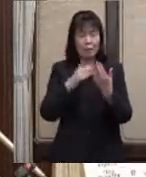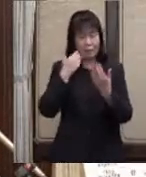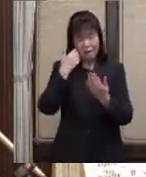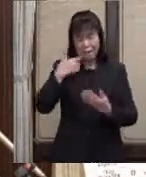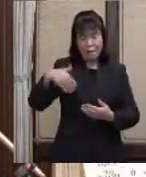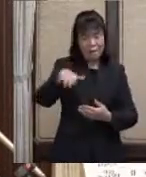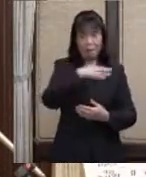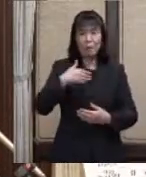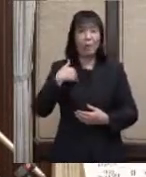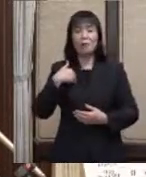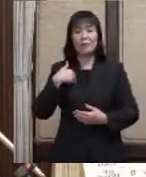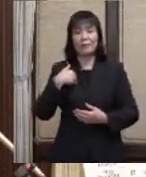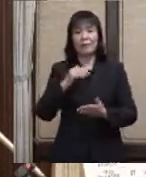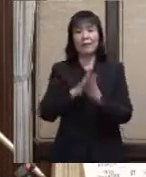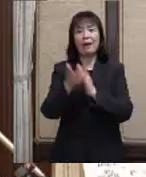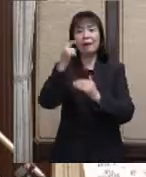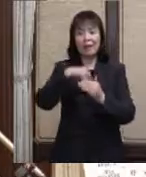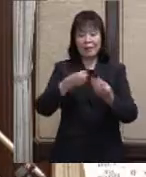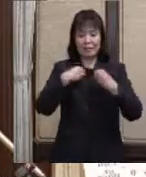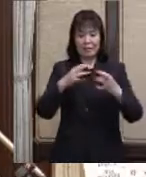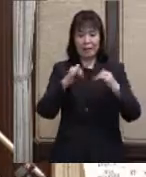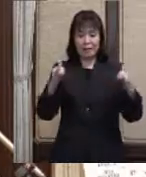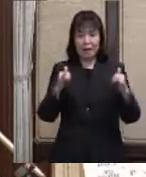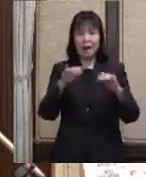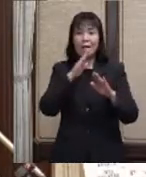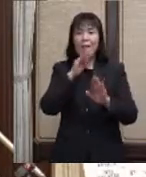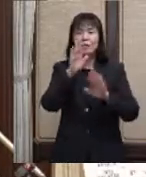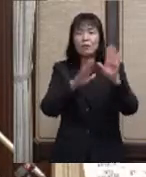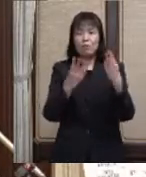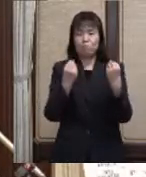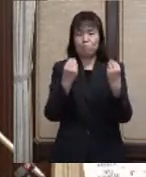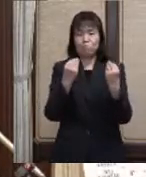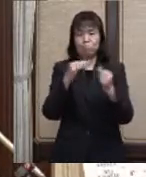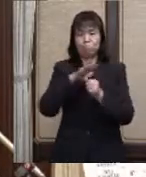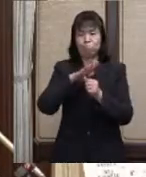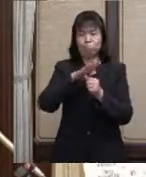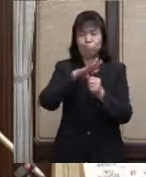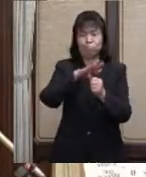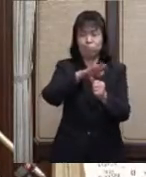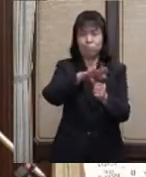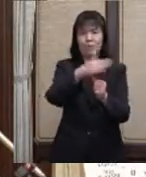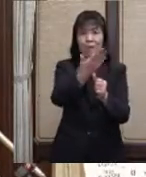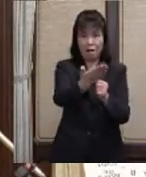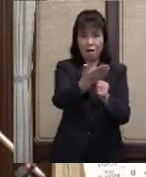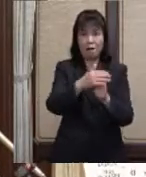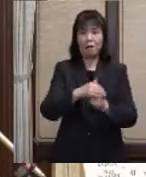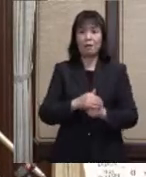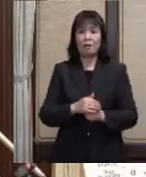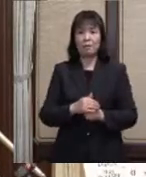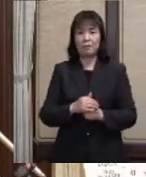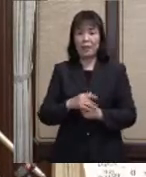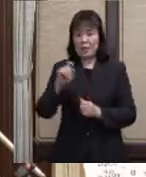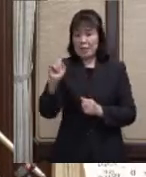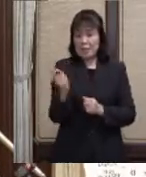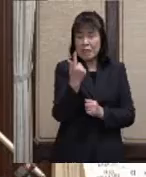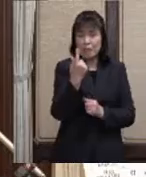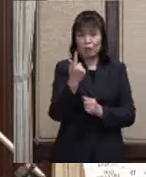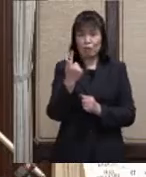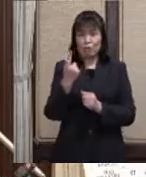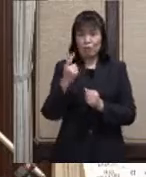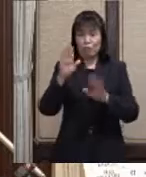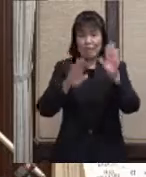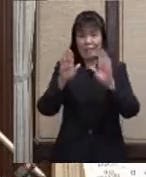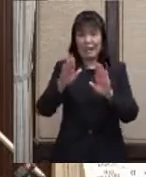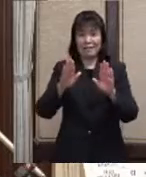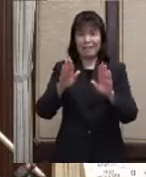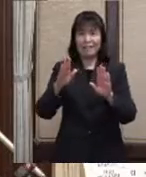。県内の感染者数が現状程度で、踏みとどまるか、緊急事態宣言が出